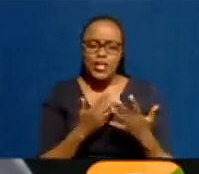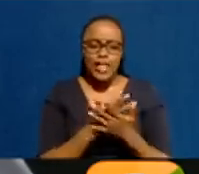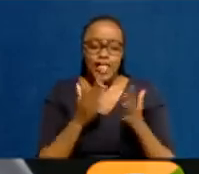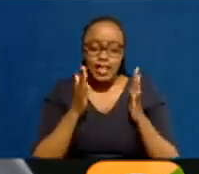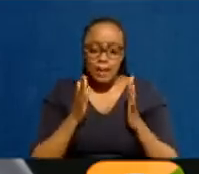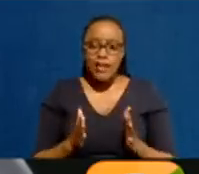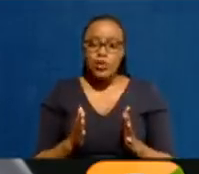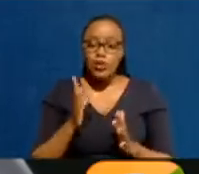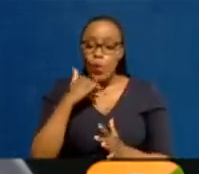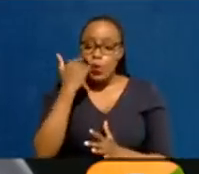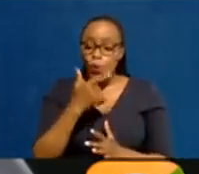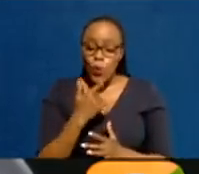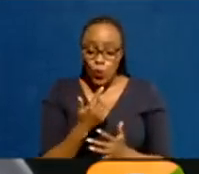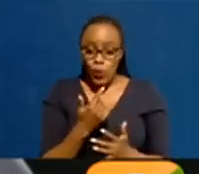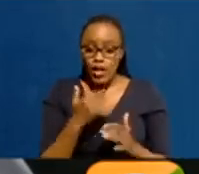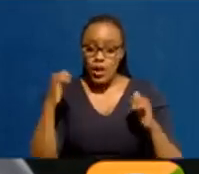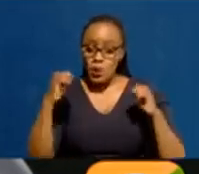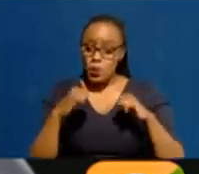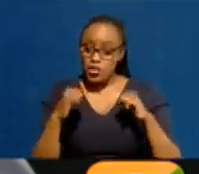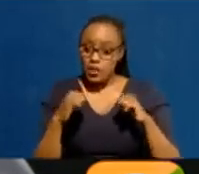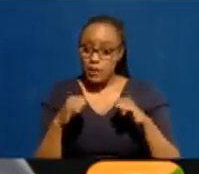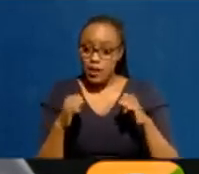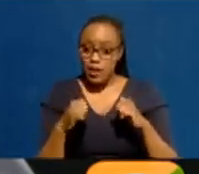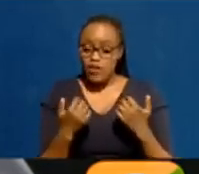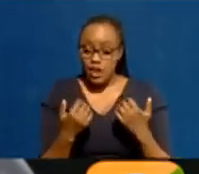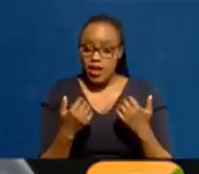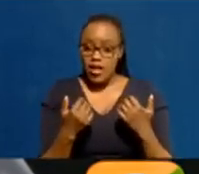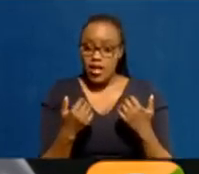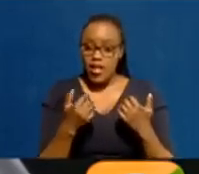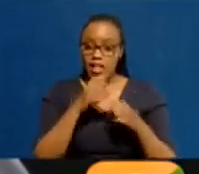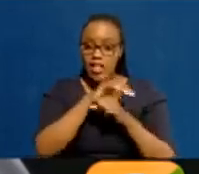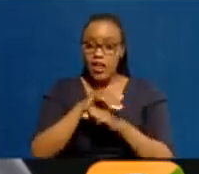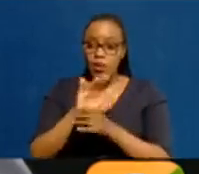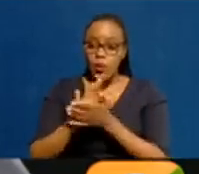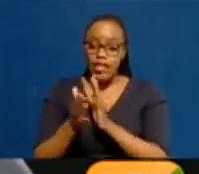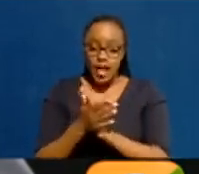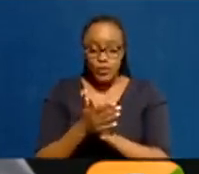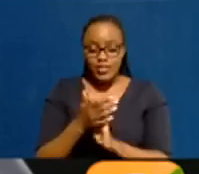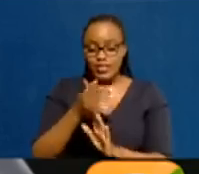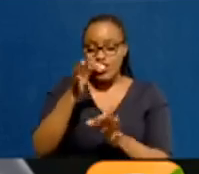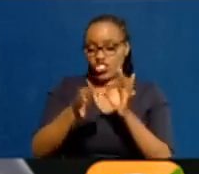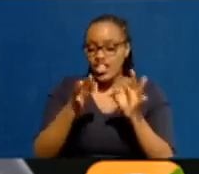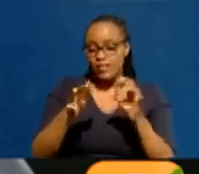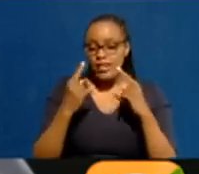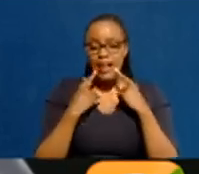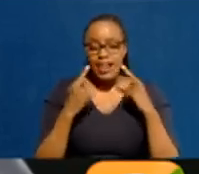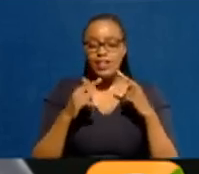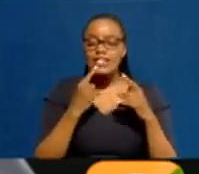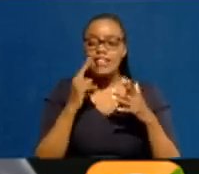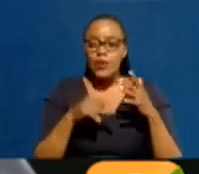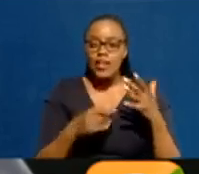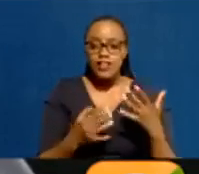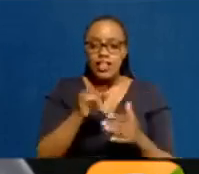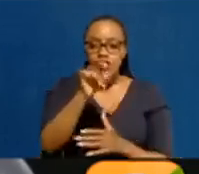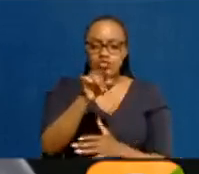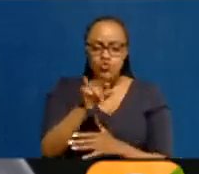hakuna mtu anaweza umizwa bila kuhukumiwa. Lazima inasema you